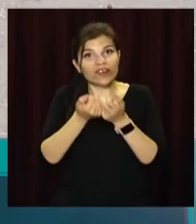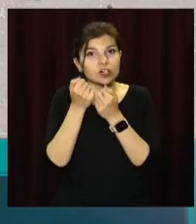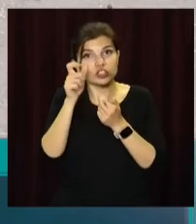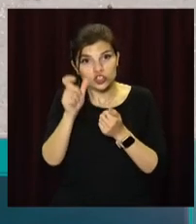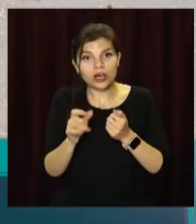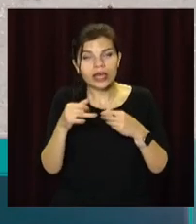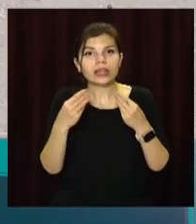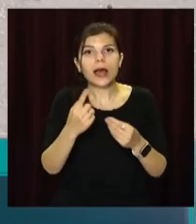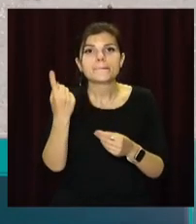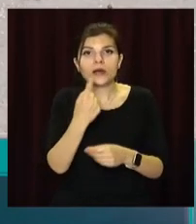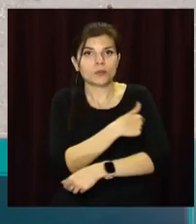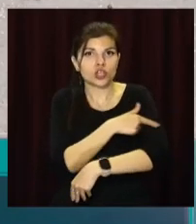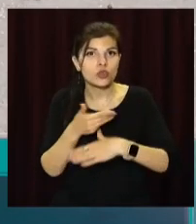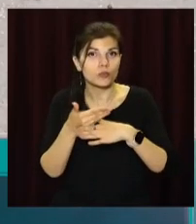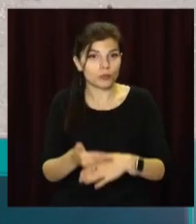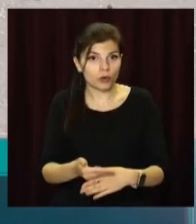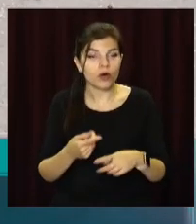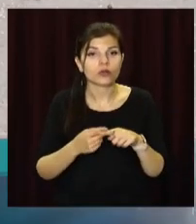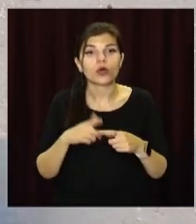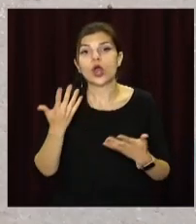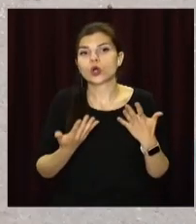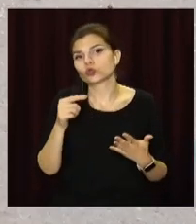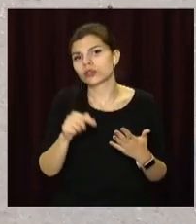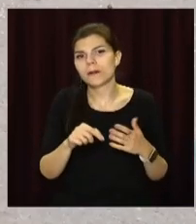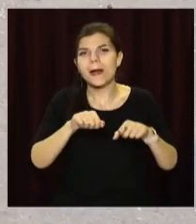та надати їй першу медичну допомогу. Тобто, якщо там